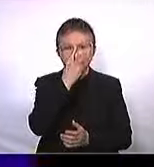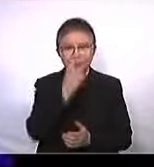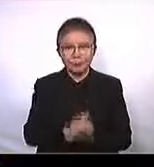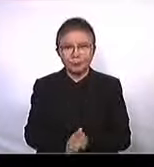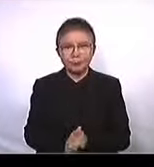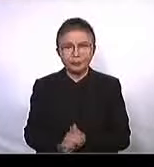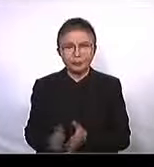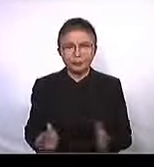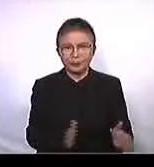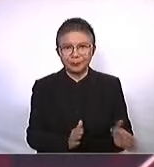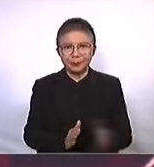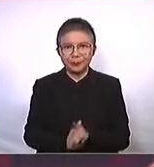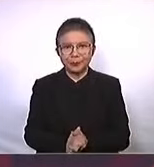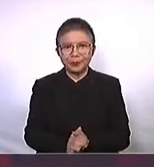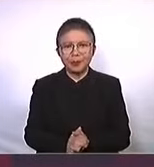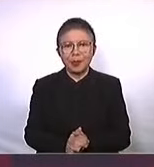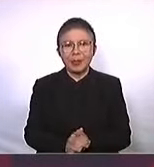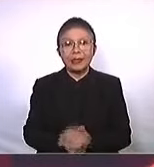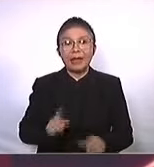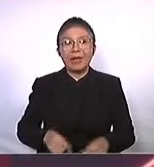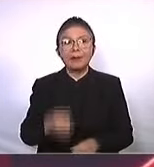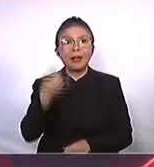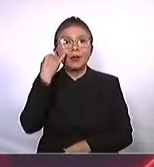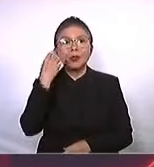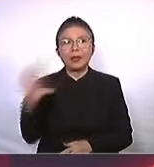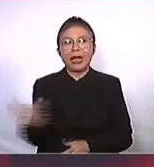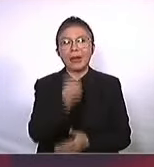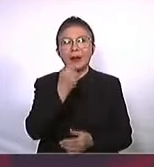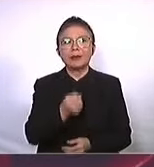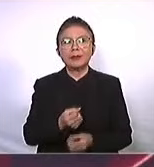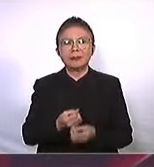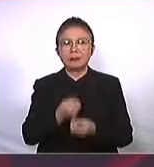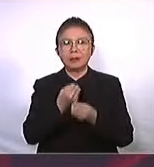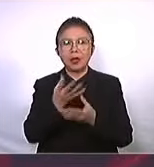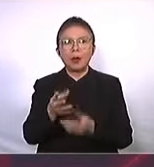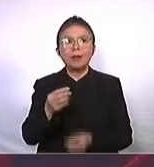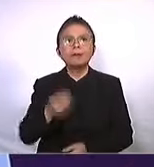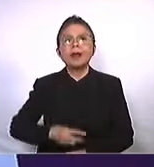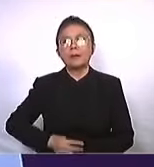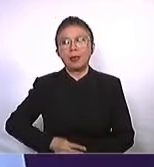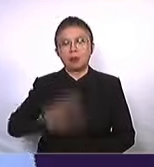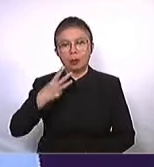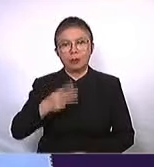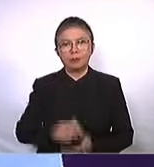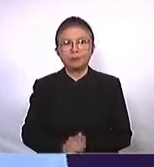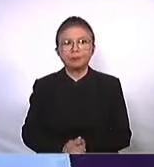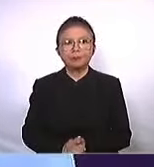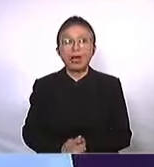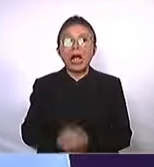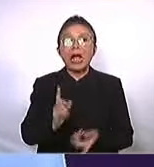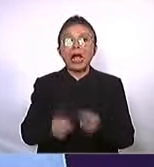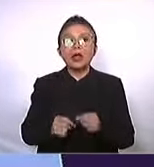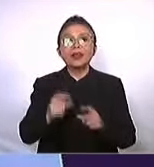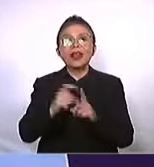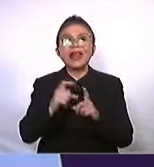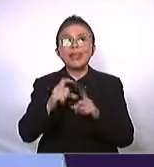Saya persilakan Pak Muhaimin untuk menanggapi jawaban dari Pak Mahfud tadi. Ya, Pak Mahfud, kalau